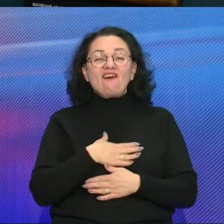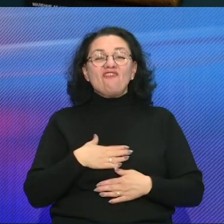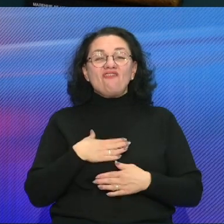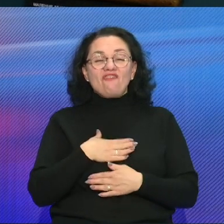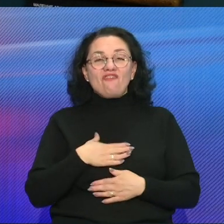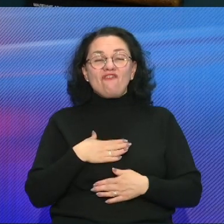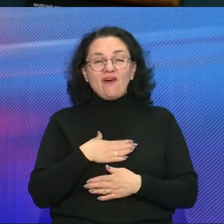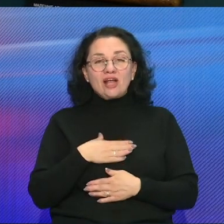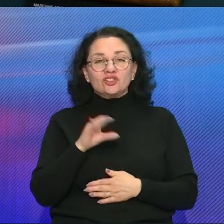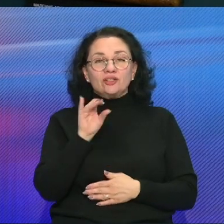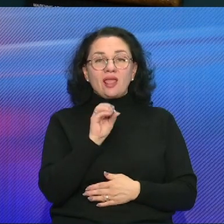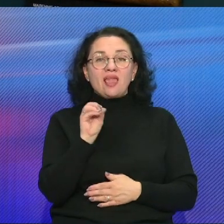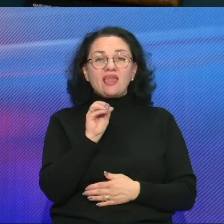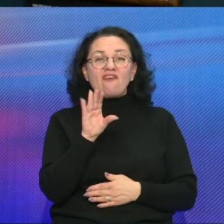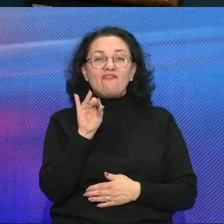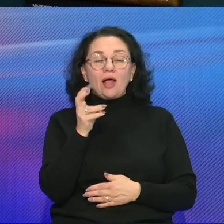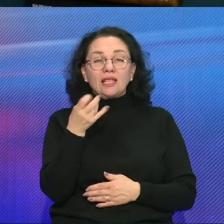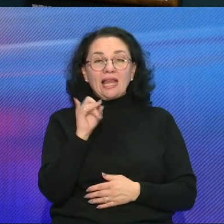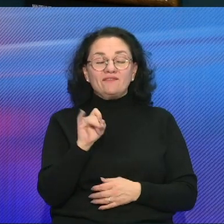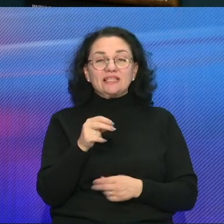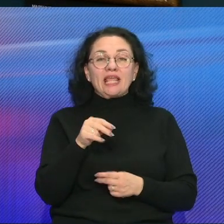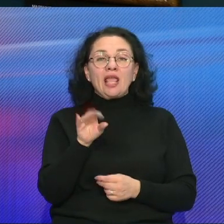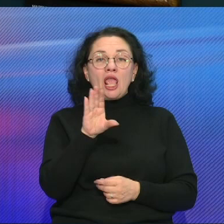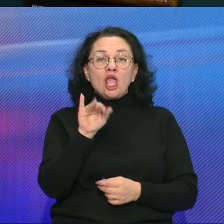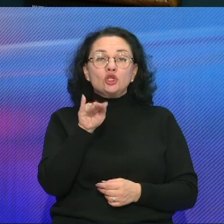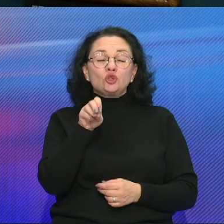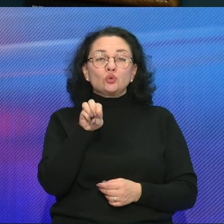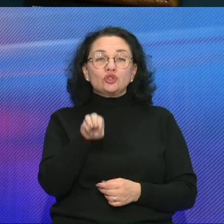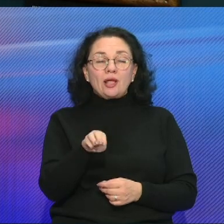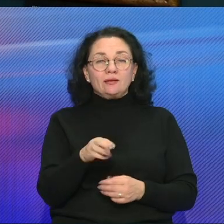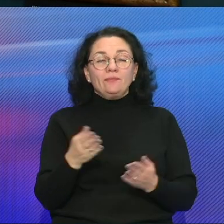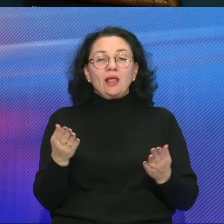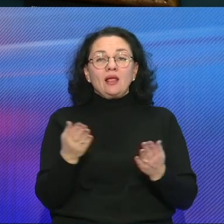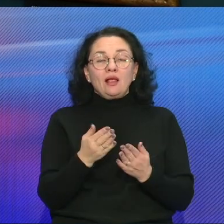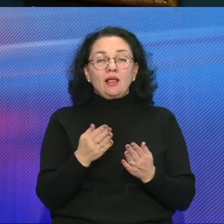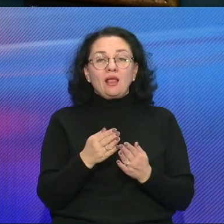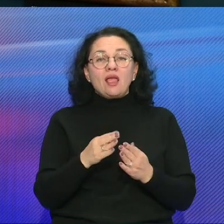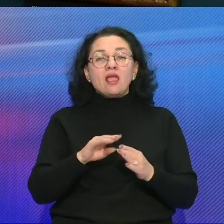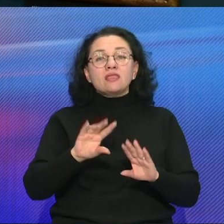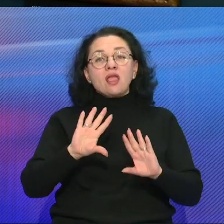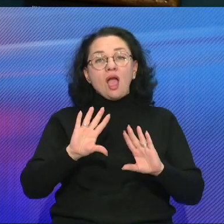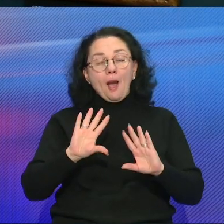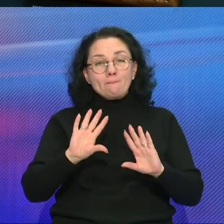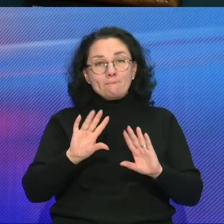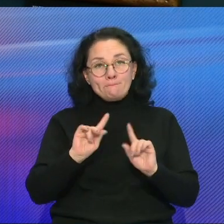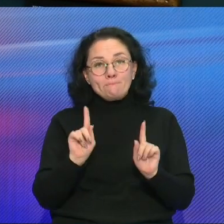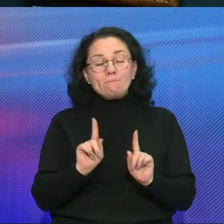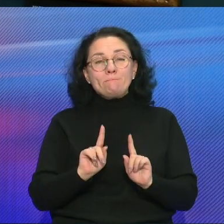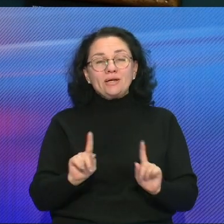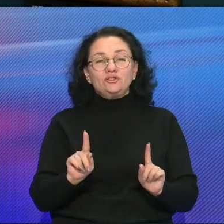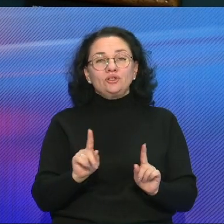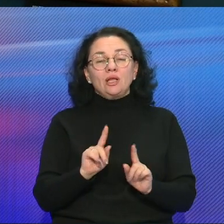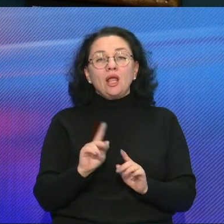сюжет, и он так само сам образ незвычайный, Бог это подарунок,